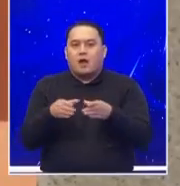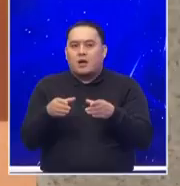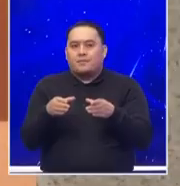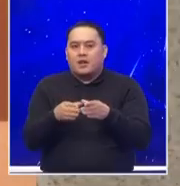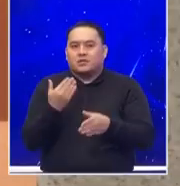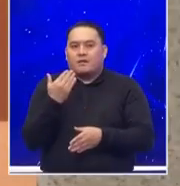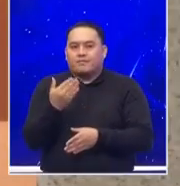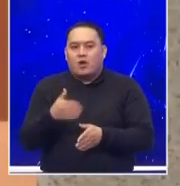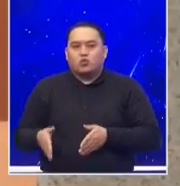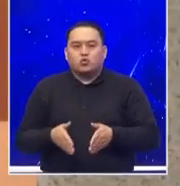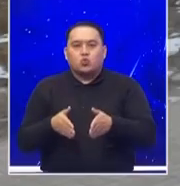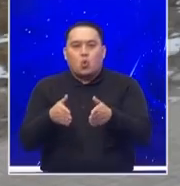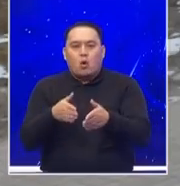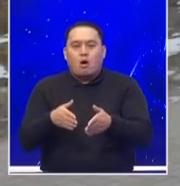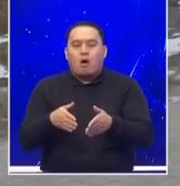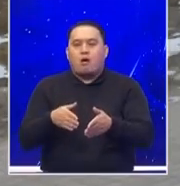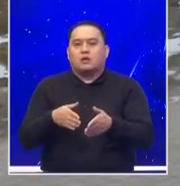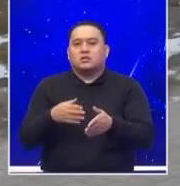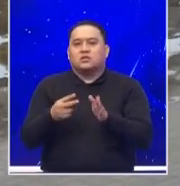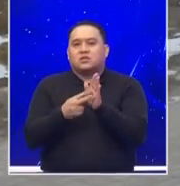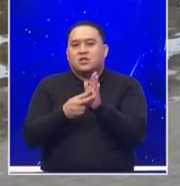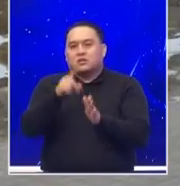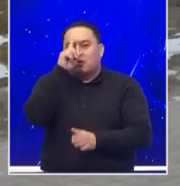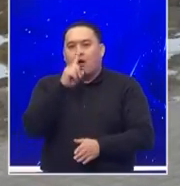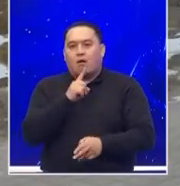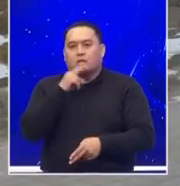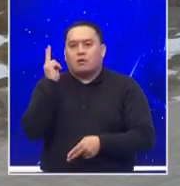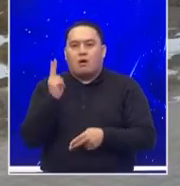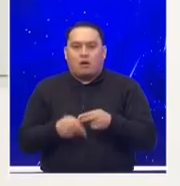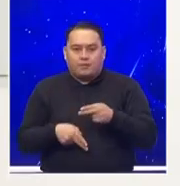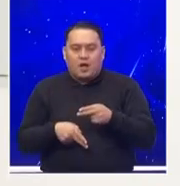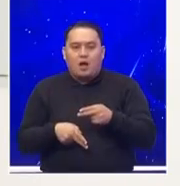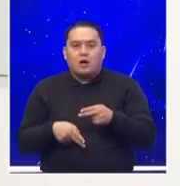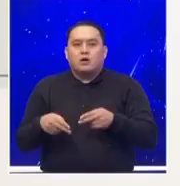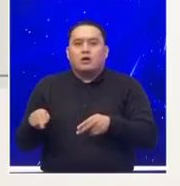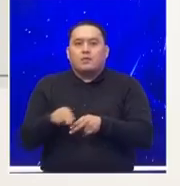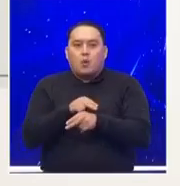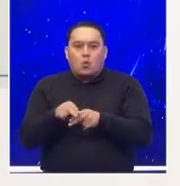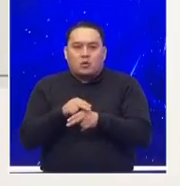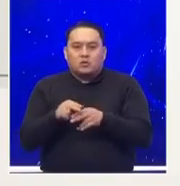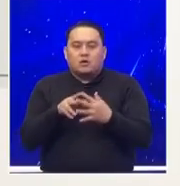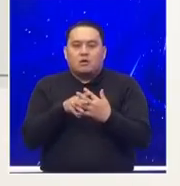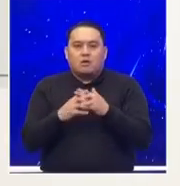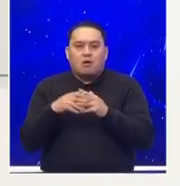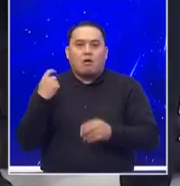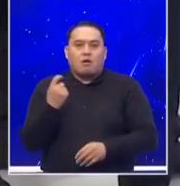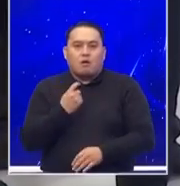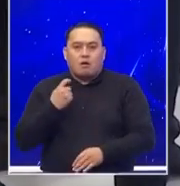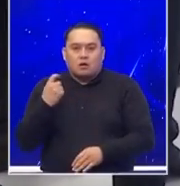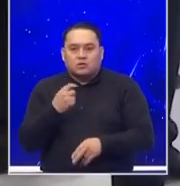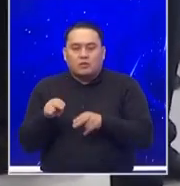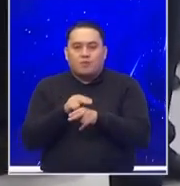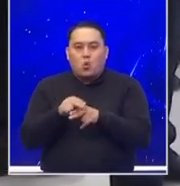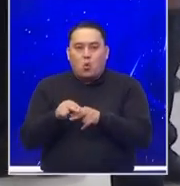серіктестігі жол картасы арқылы құрылысын небәрі 8 айдың ішінде аяқтады. Сыртқы абаттандыру шаруаларында қатар атқарған.